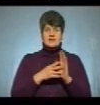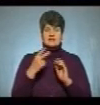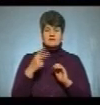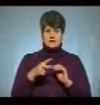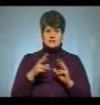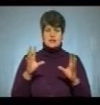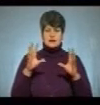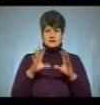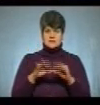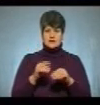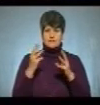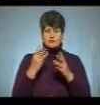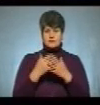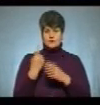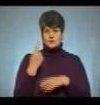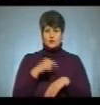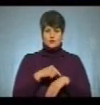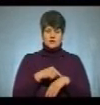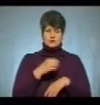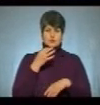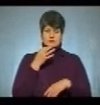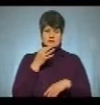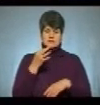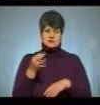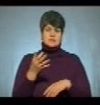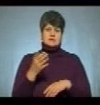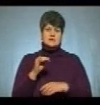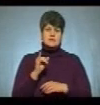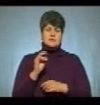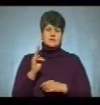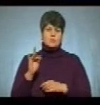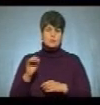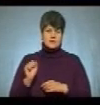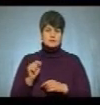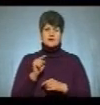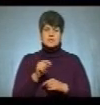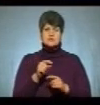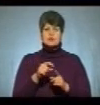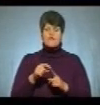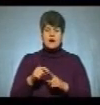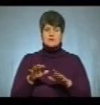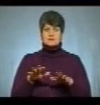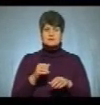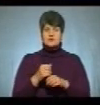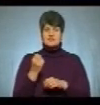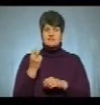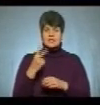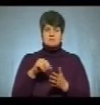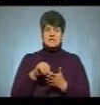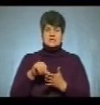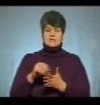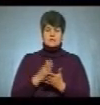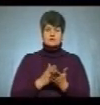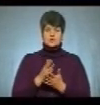вогонь майже годину, повідомила речник пожежно-рятувальної служби області Ірина Крупа. За її словами, на місці працювали 12 працівників